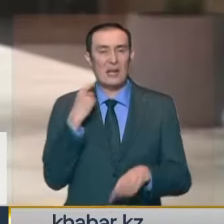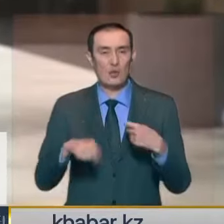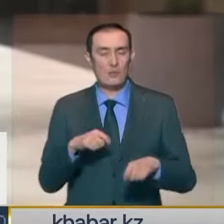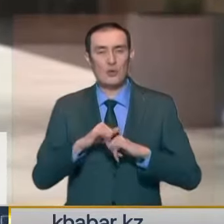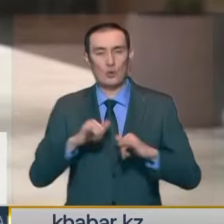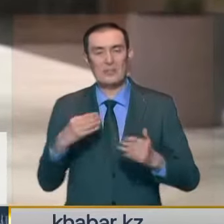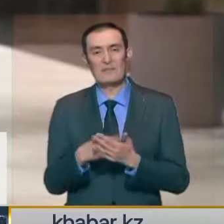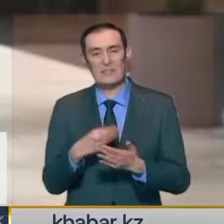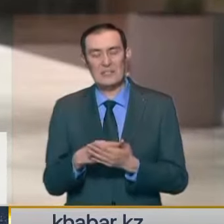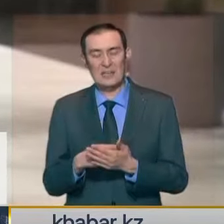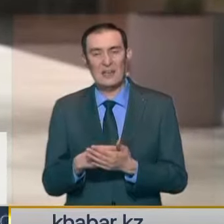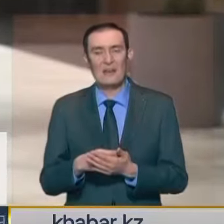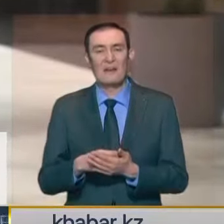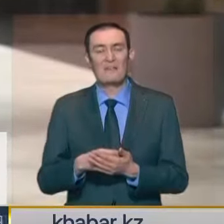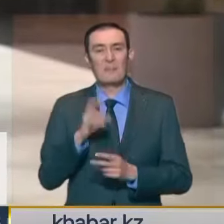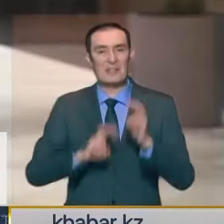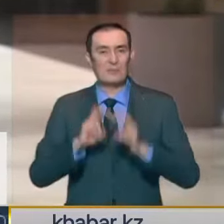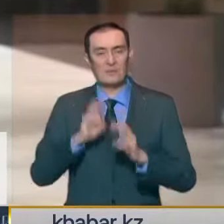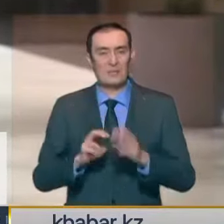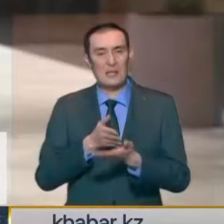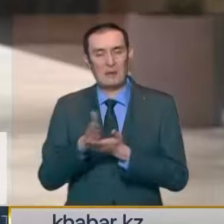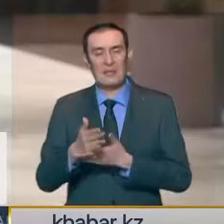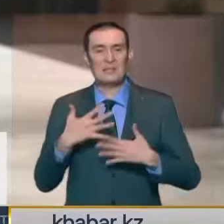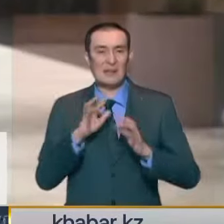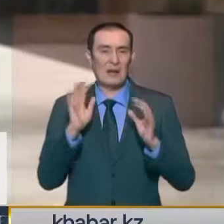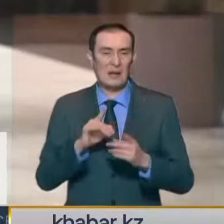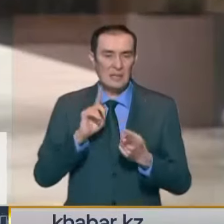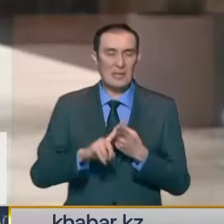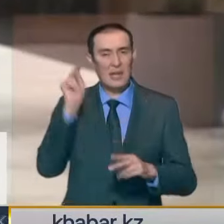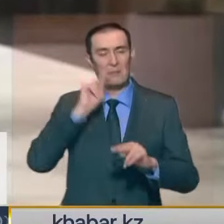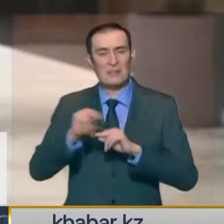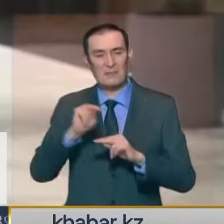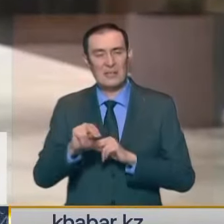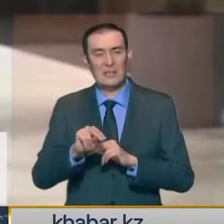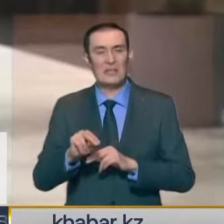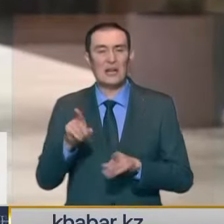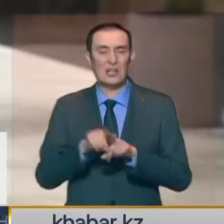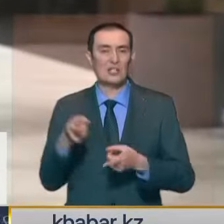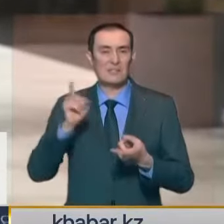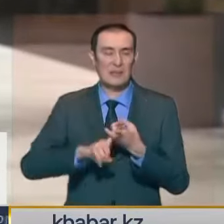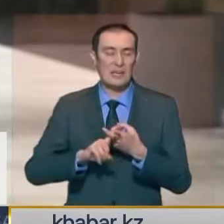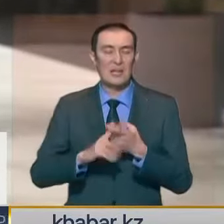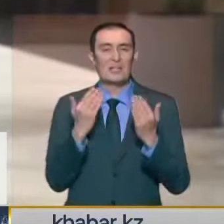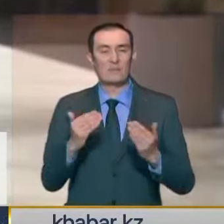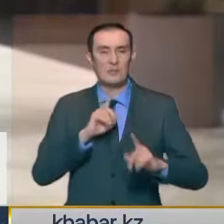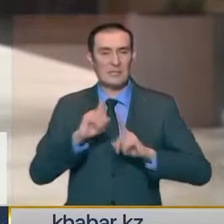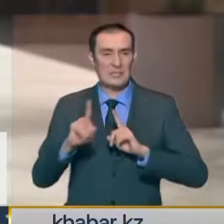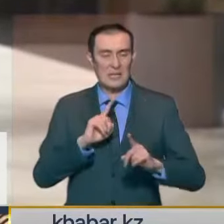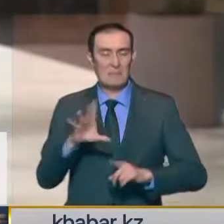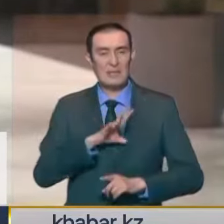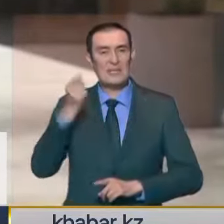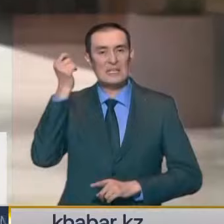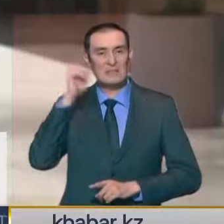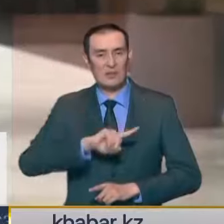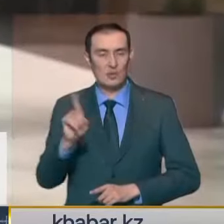рост инвестиций идёт в не сырьевые отрасли это здравоохранение образование и связь к примеру на полях сегодняшнего заседания стало